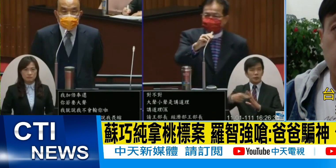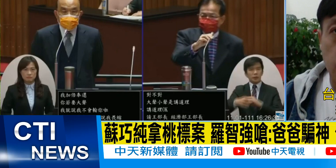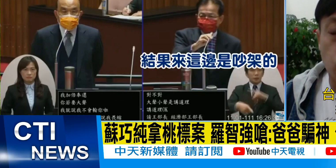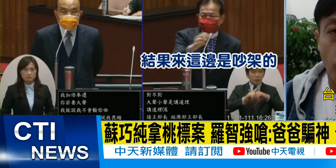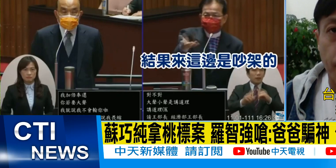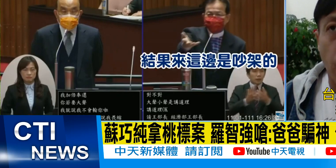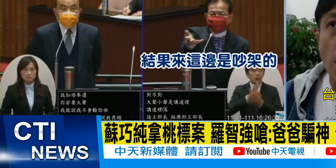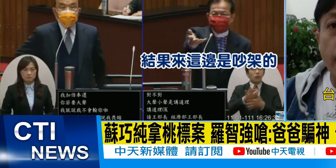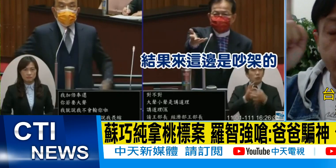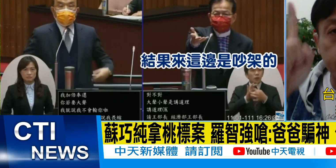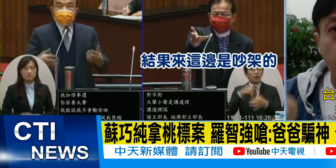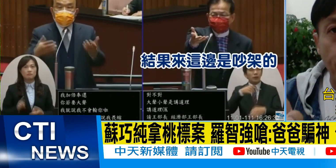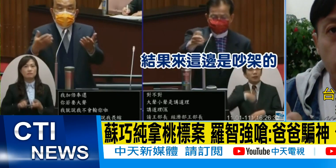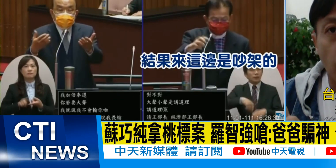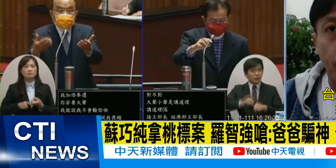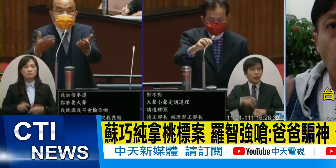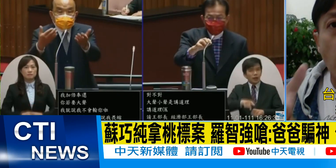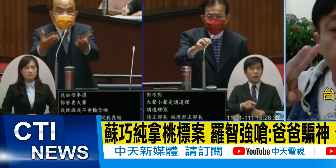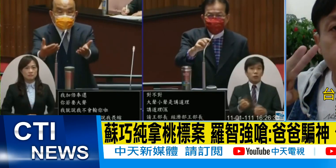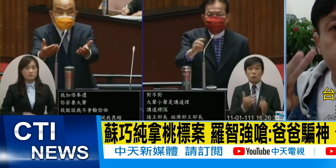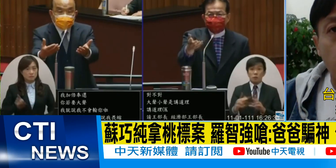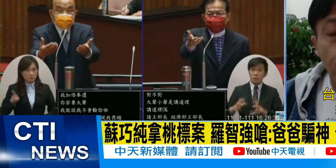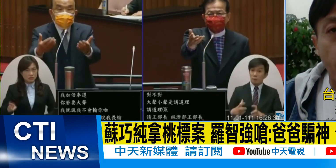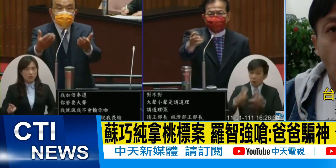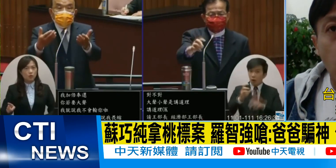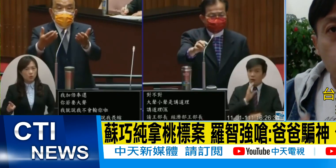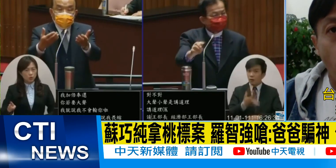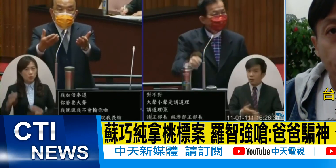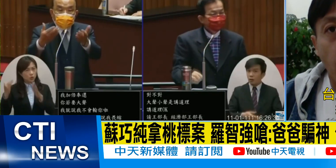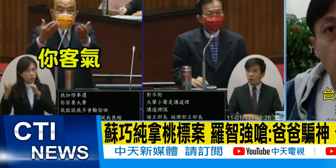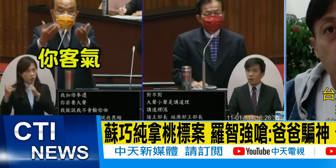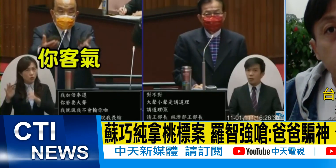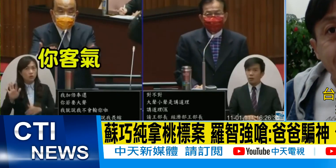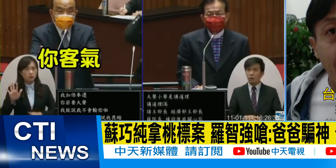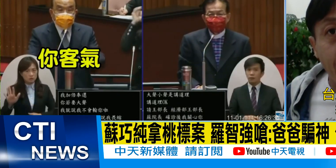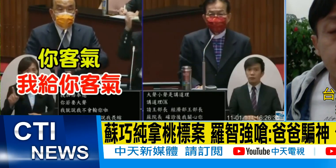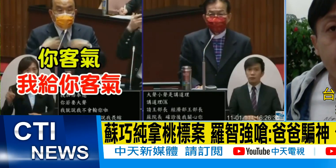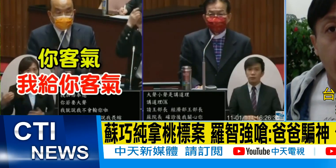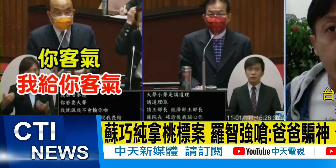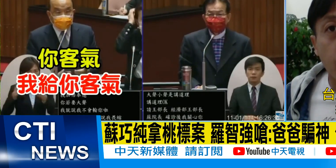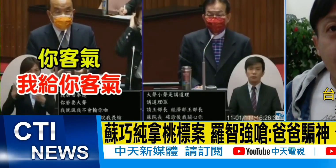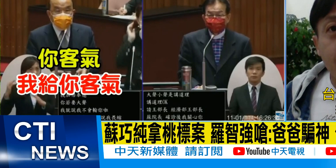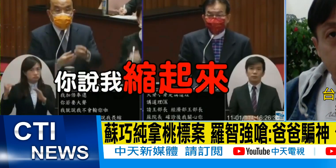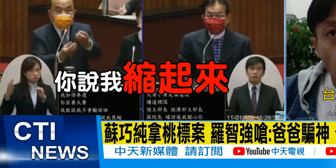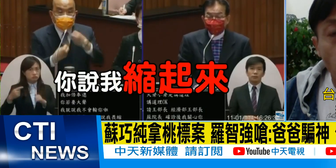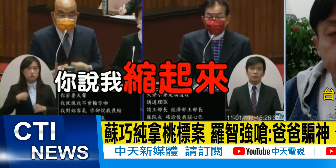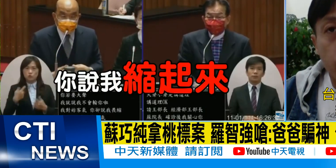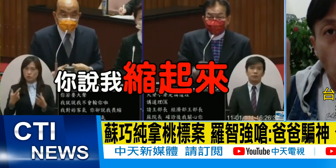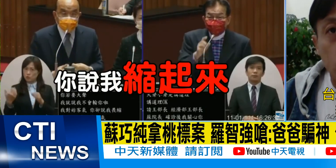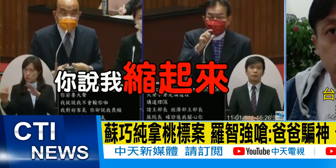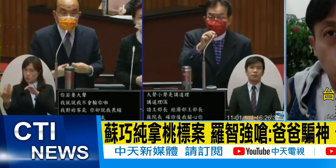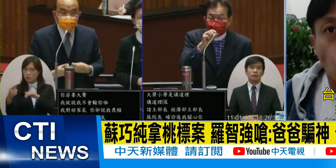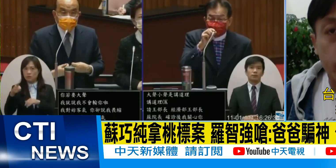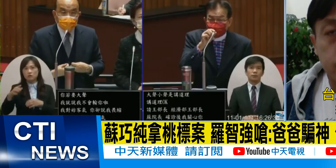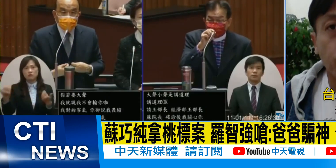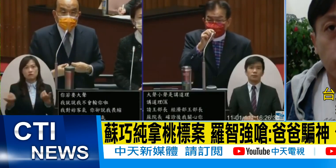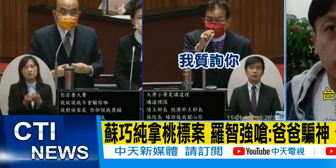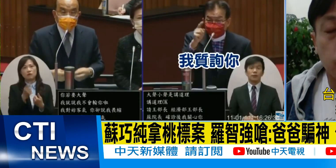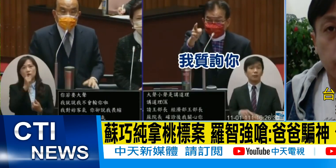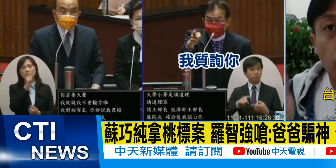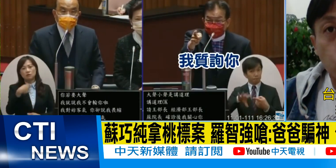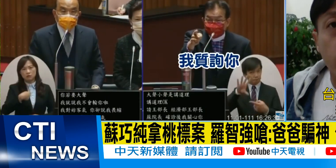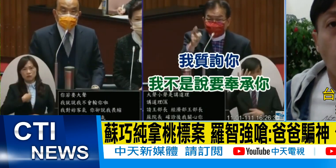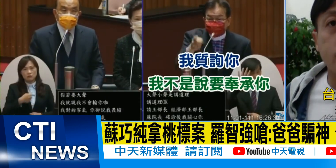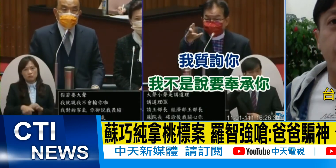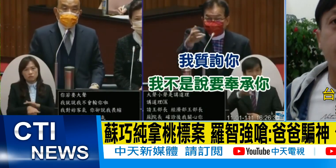去层层转标？你第一标得标跟第二标转标，这个差异在哪里？你同样都是赚政府的